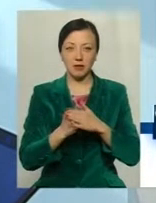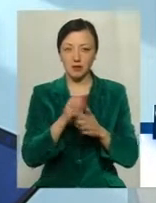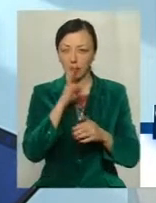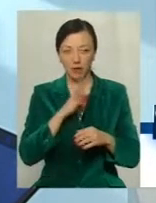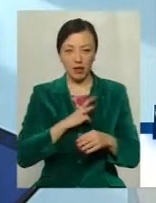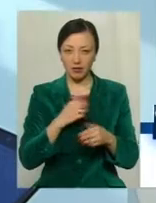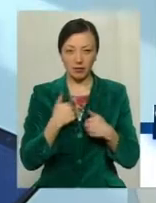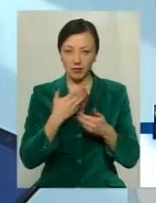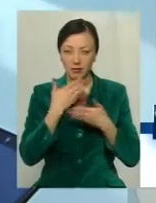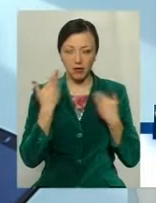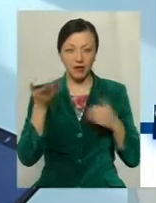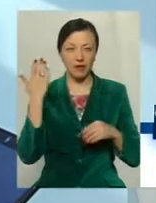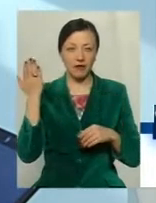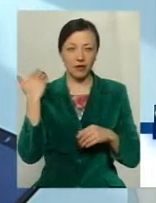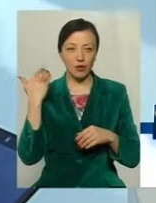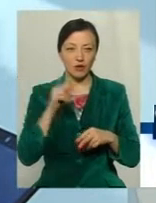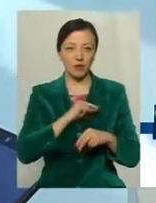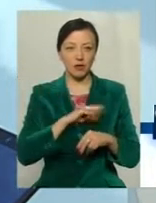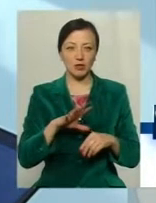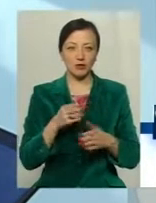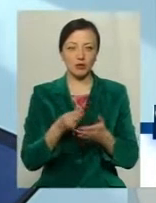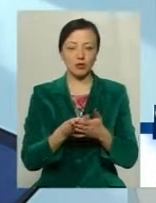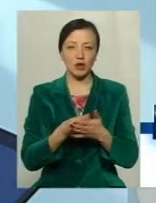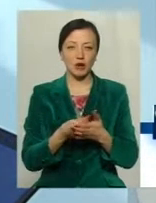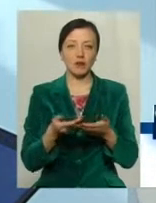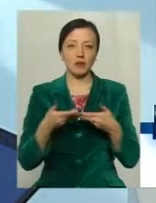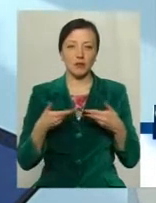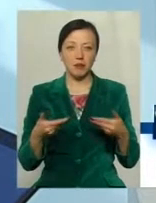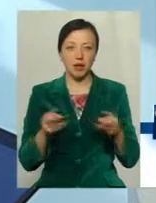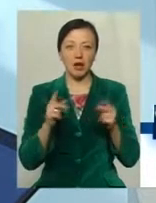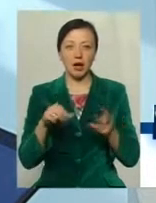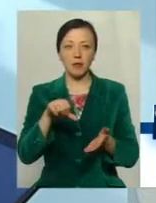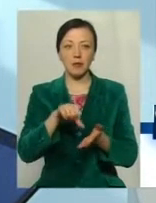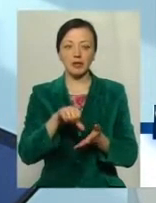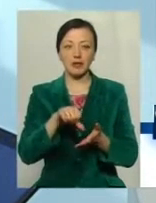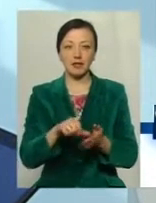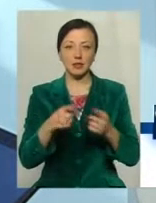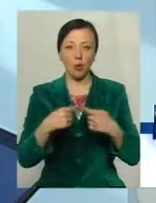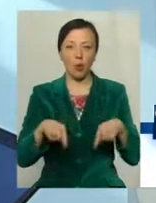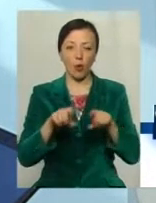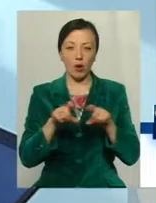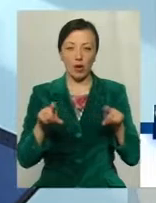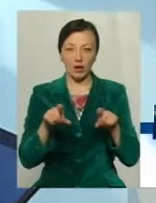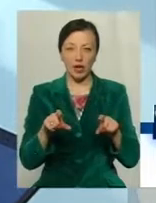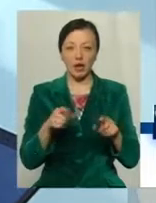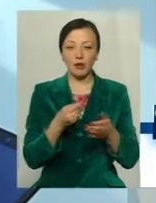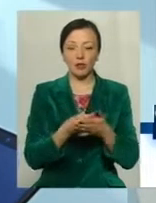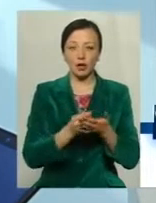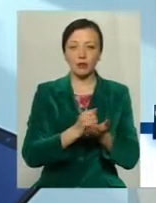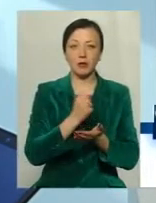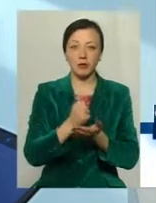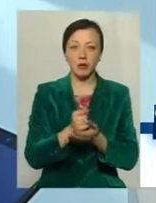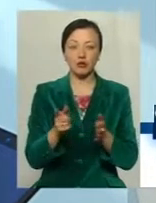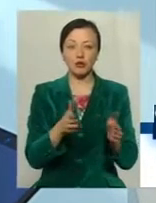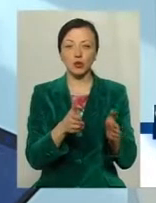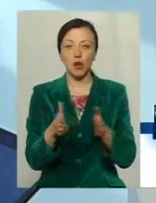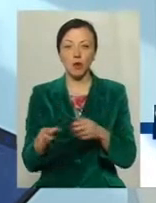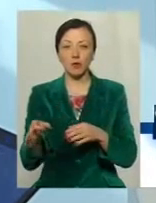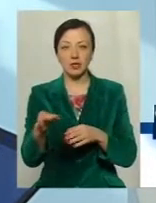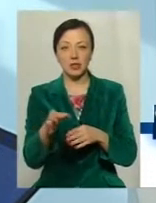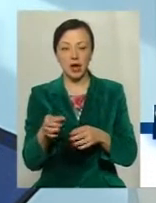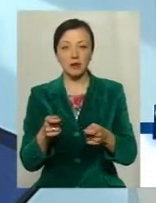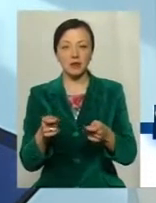питання. Питання достатньо просте, напевно, глядач не зрозумів, що я ні при якій владі я не розробляю, я є депутат обласної